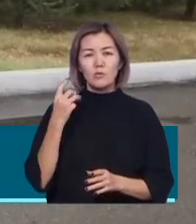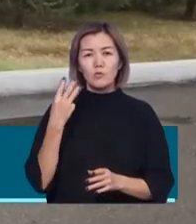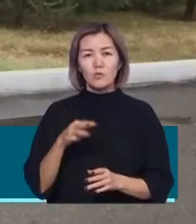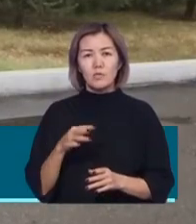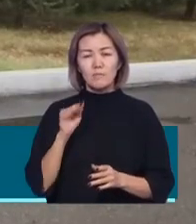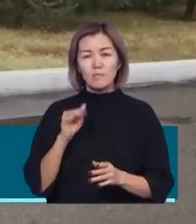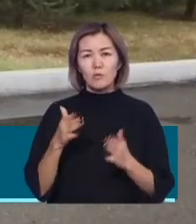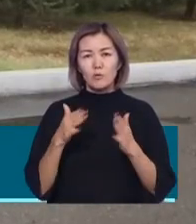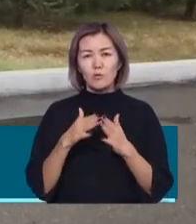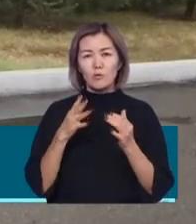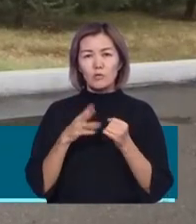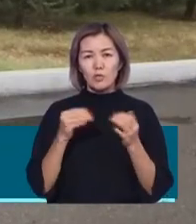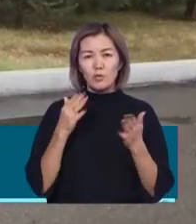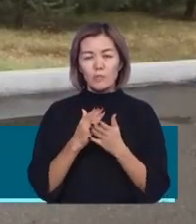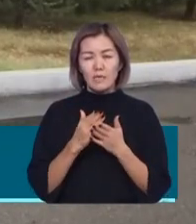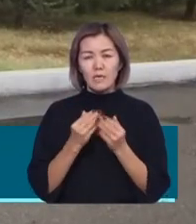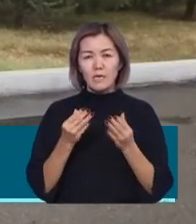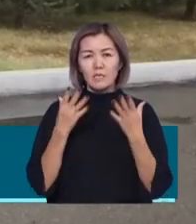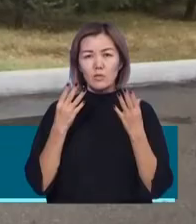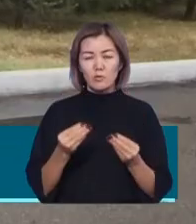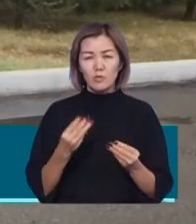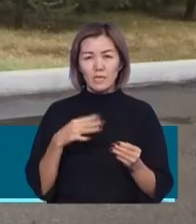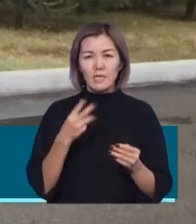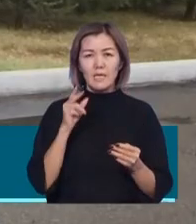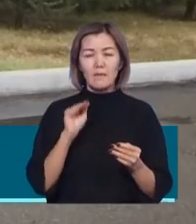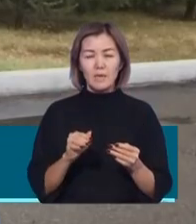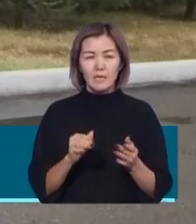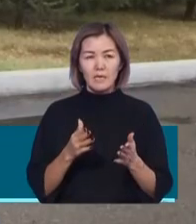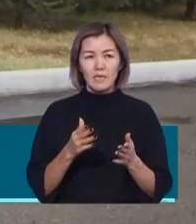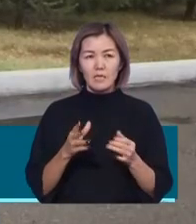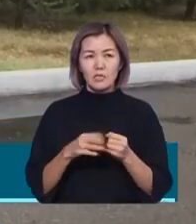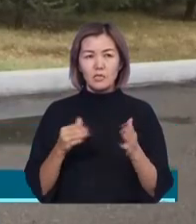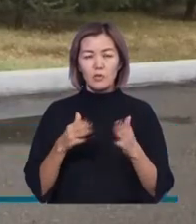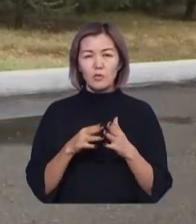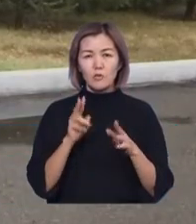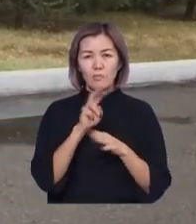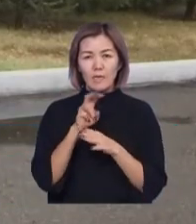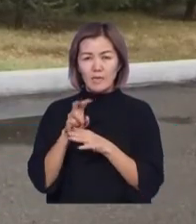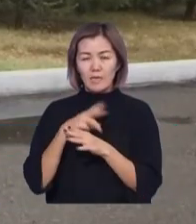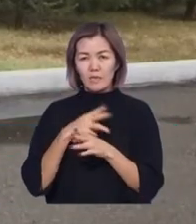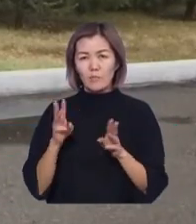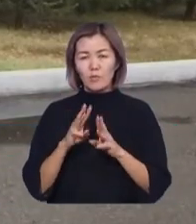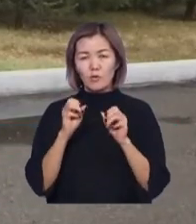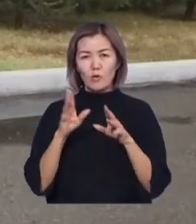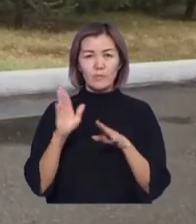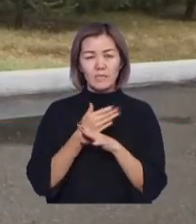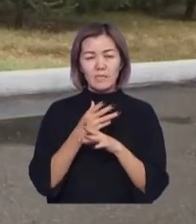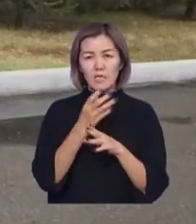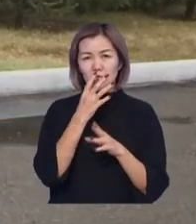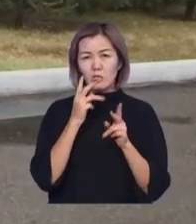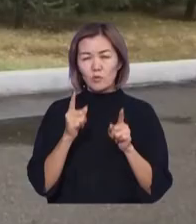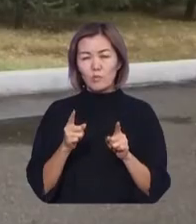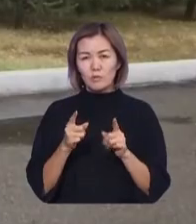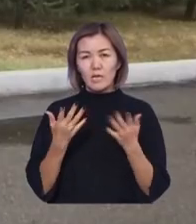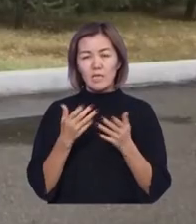жеке тұрғын үй тіркелген. Қазіргі уақытта 42 мыңнан астам жеке тұрғын үй араланып, өрт қауіпсіздігі бойынша жылыту маусымында